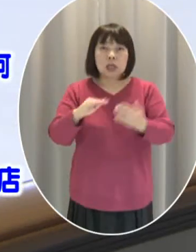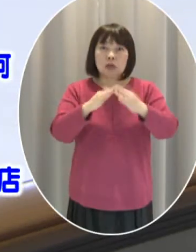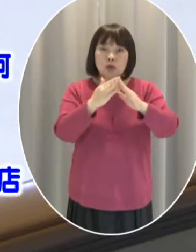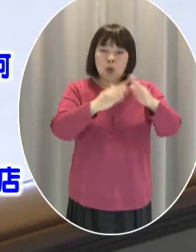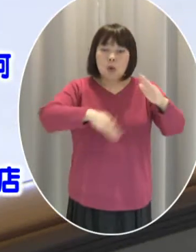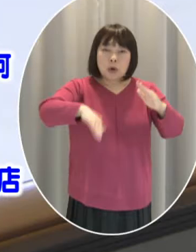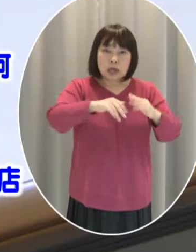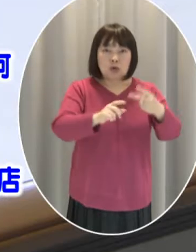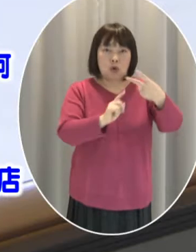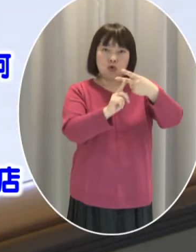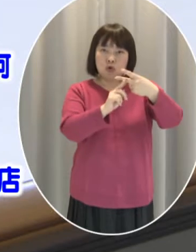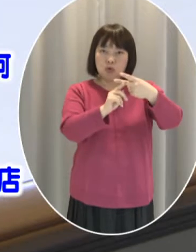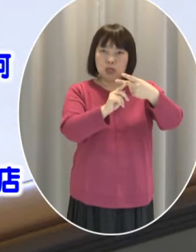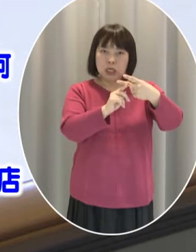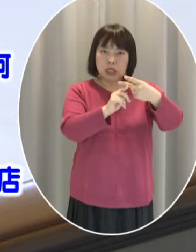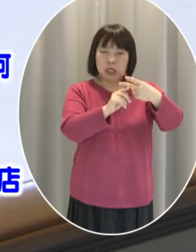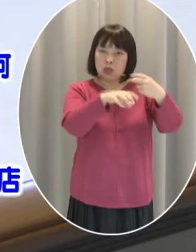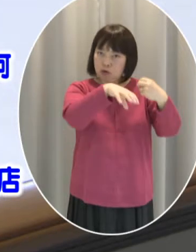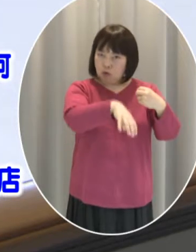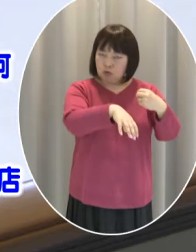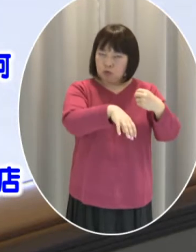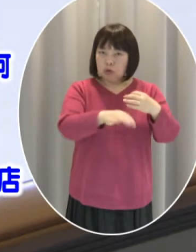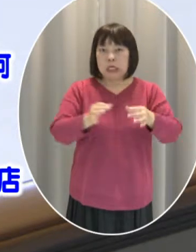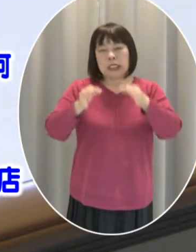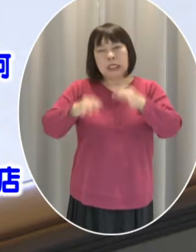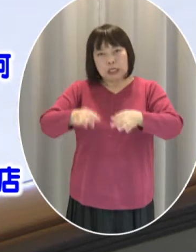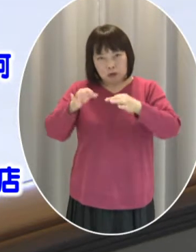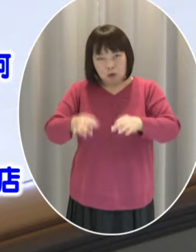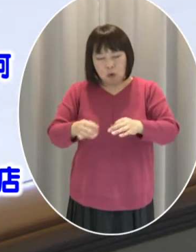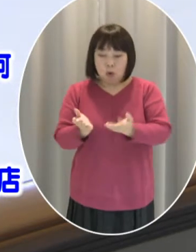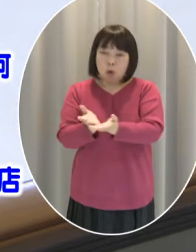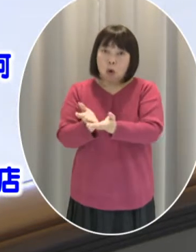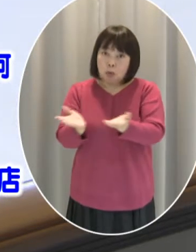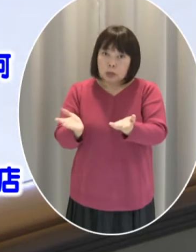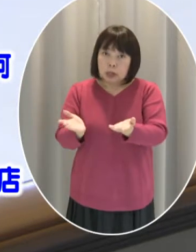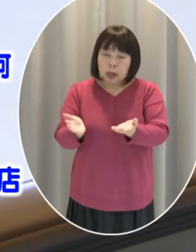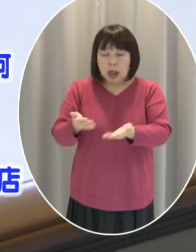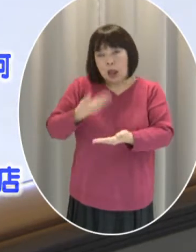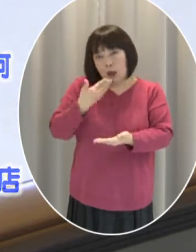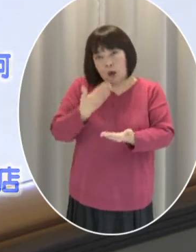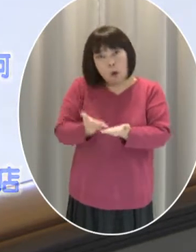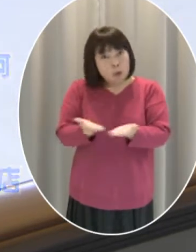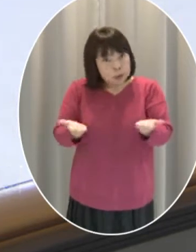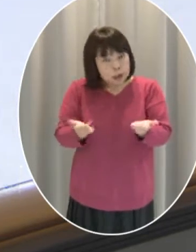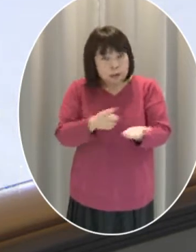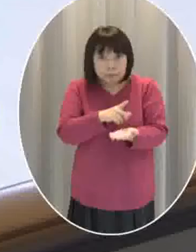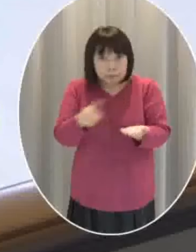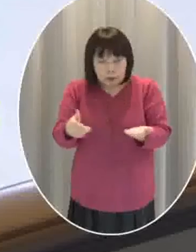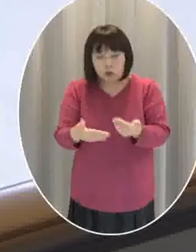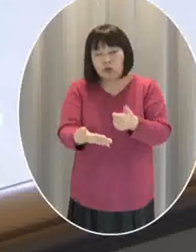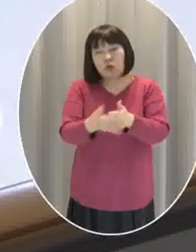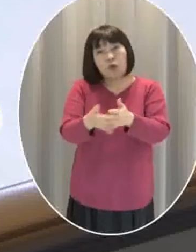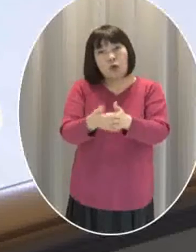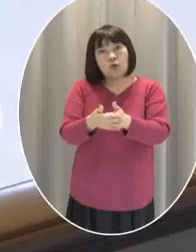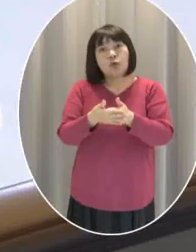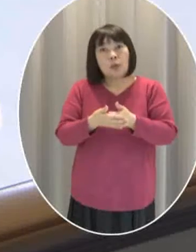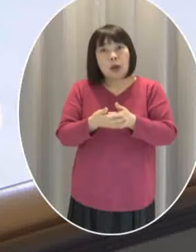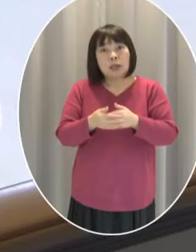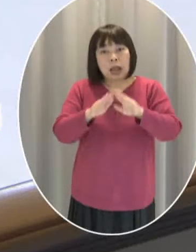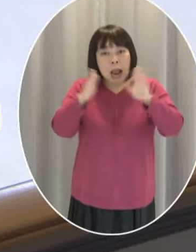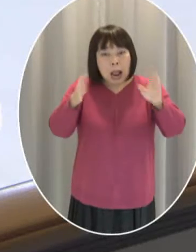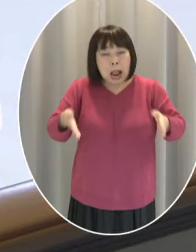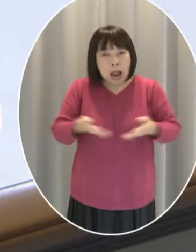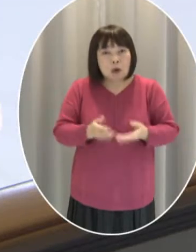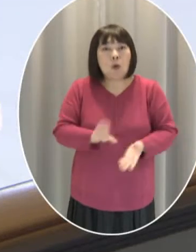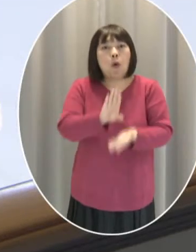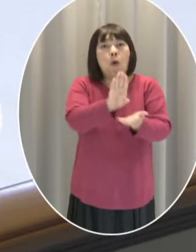郵便局や金融機関商店飲食店などにご協力いただき設置しています